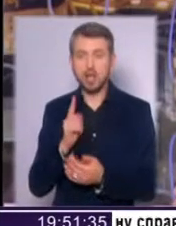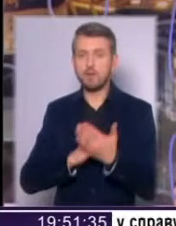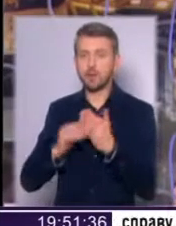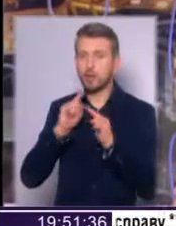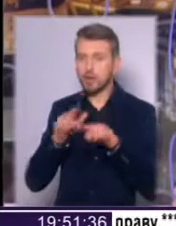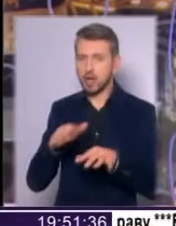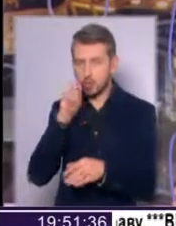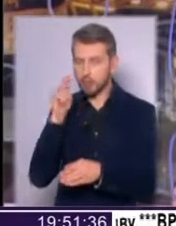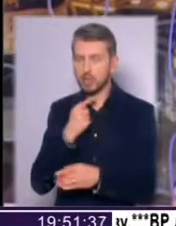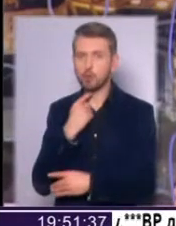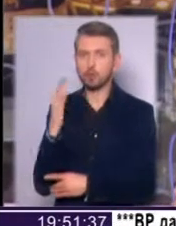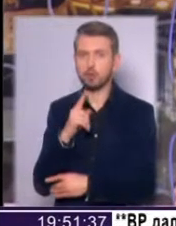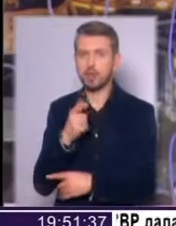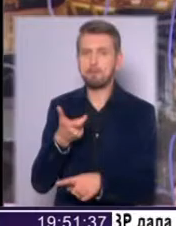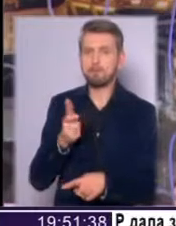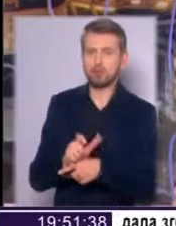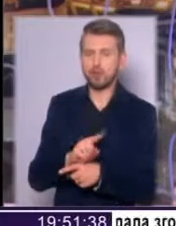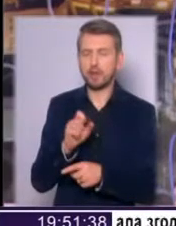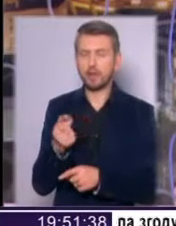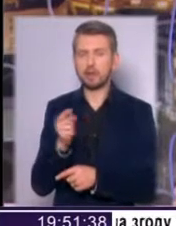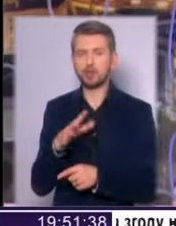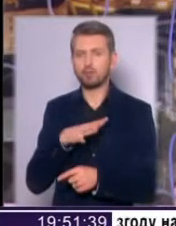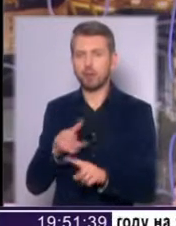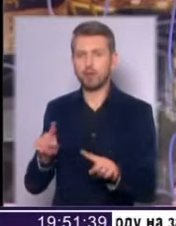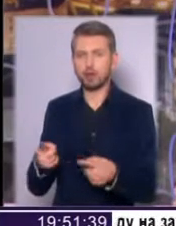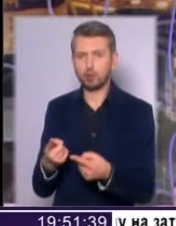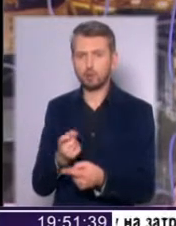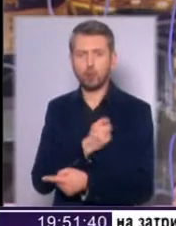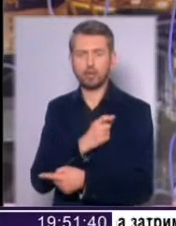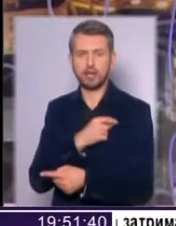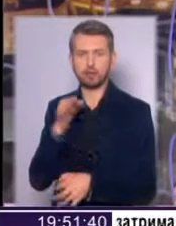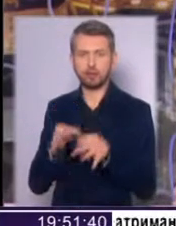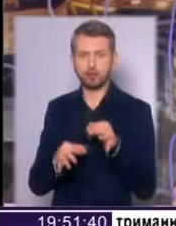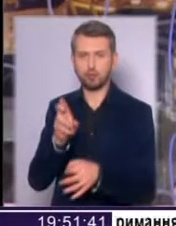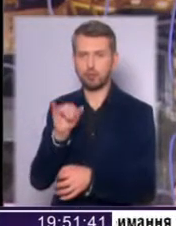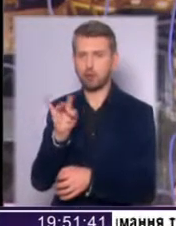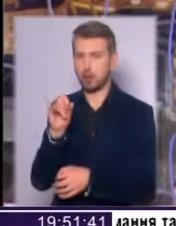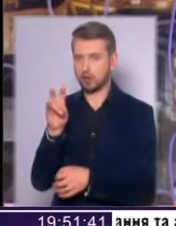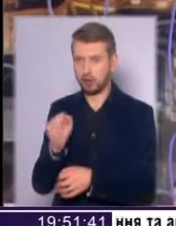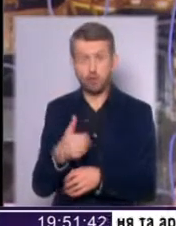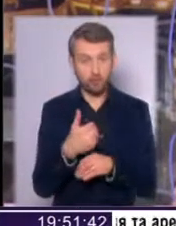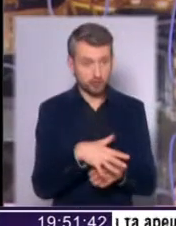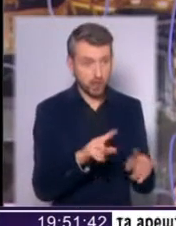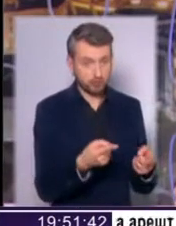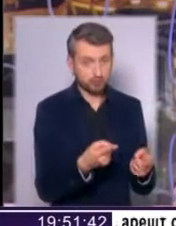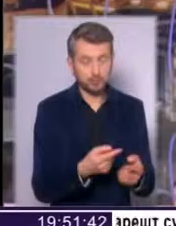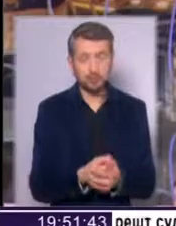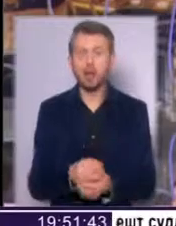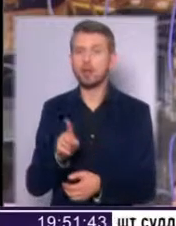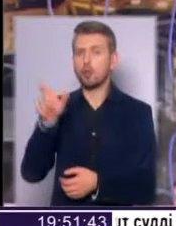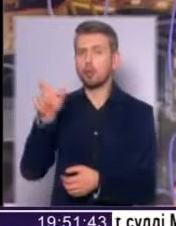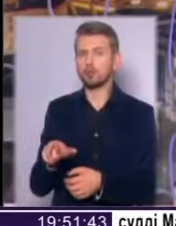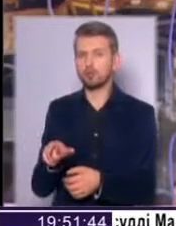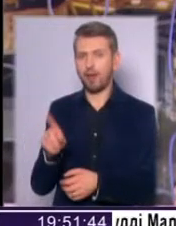Рада України проголосувала своєю більшістю за те, щоб було заарештовано одеського суддю Бурана. І його вже зареєстрували. Так, це той суддя,